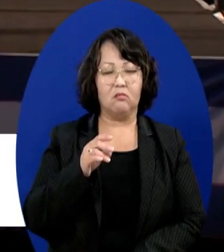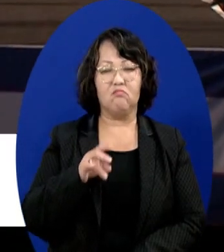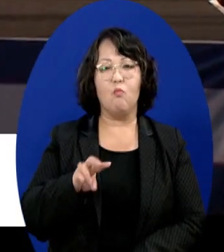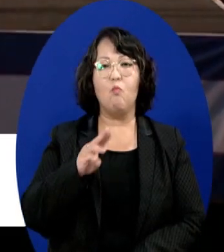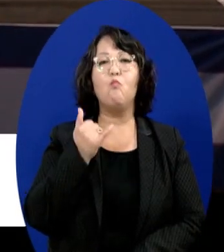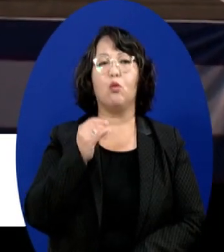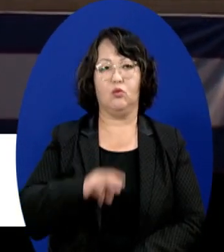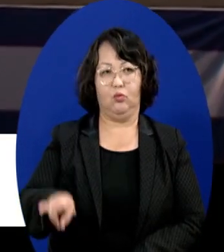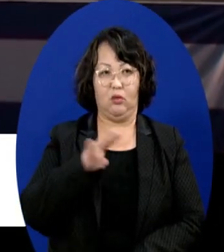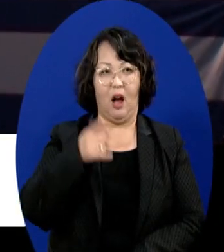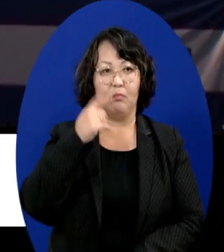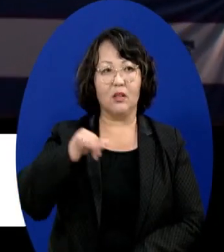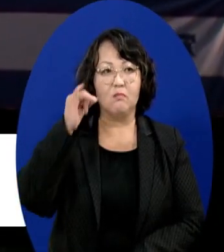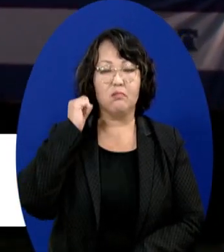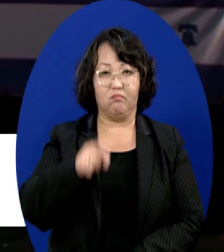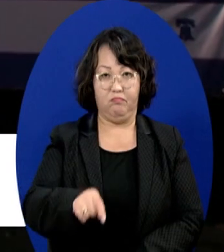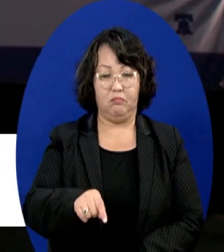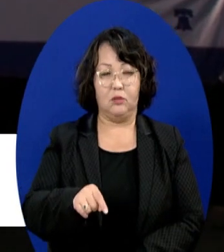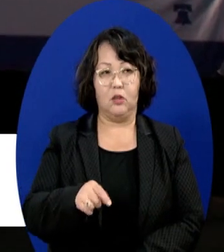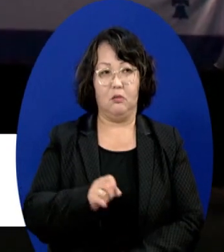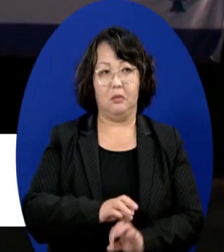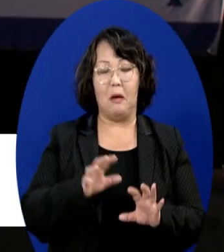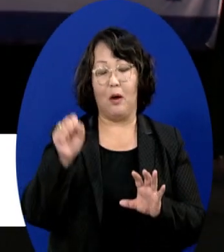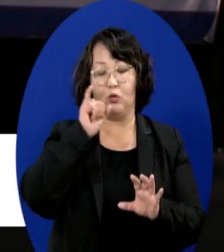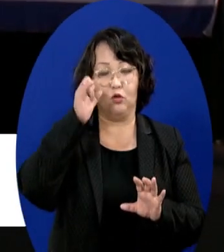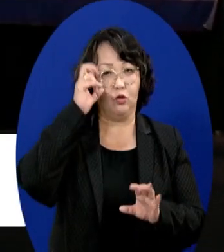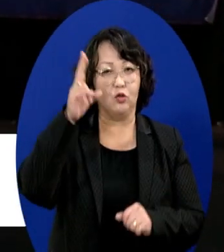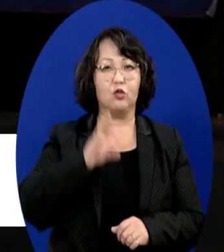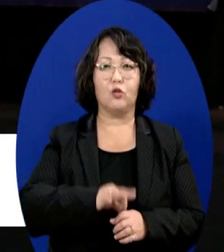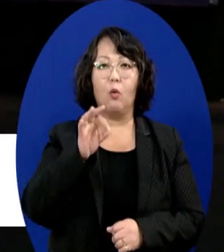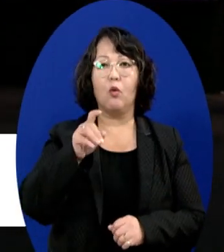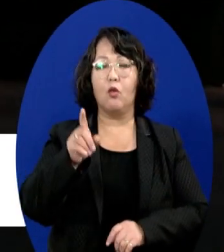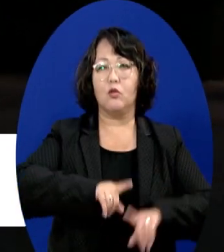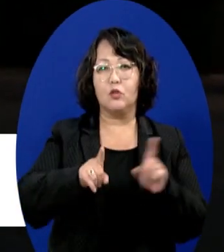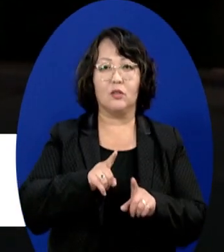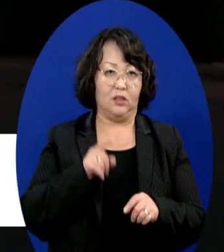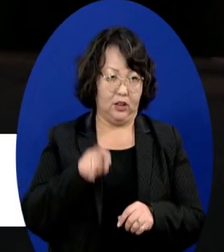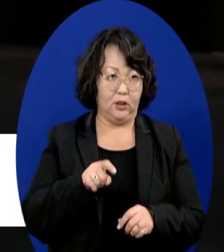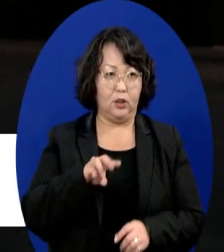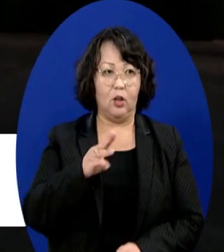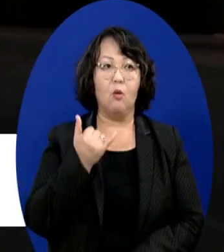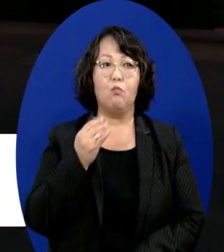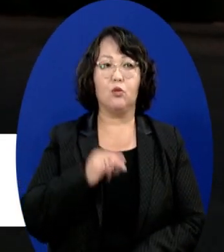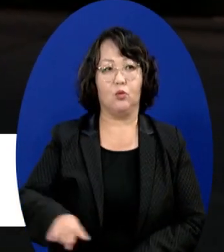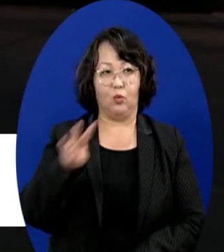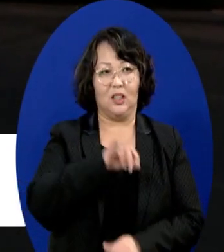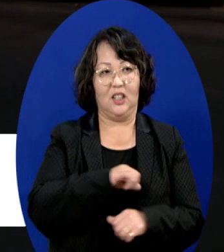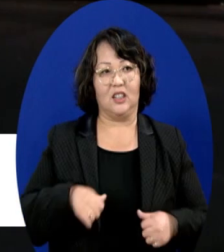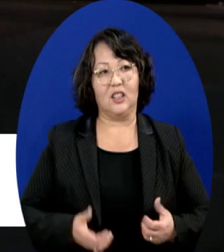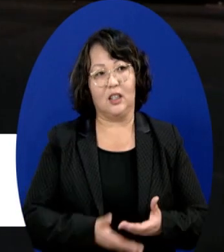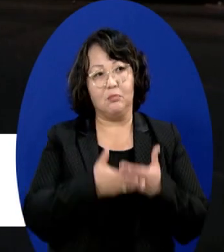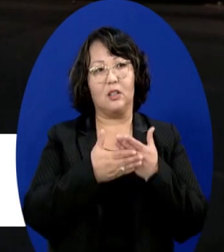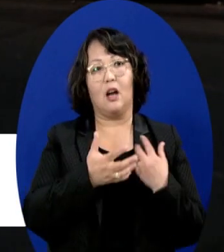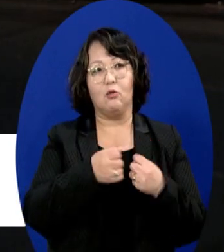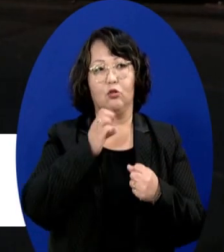нь Пенсильвани юм аа. Үүнээс чүүдэн Америкийн ерөнхийлөгчийн сонгуульд төрсөлдөгчд дээрх мужийн сонгогчдын дэмжлэгийг авахд